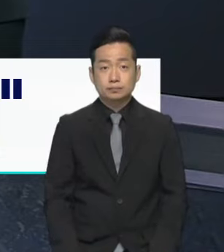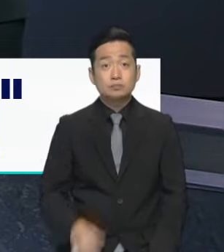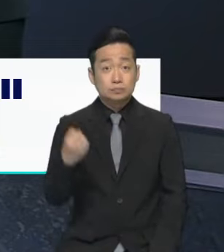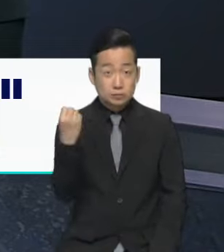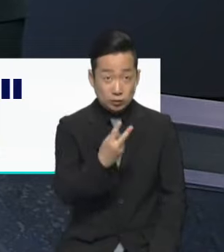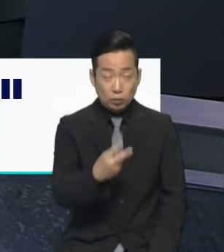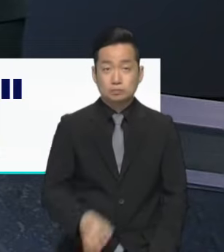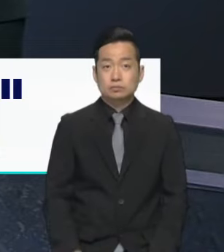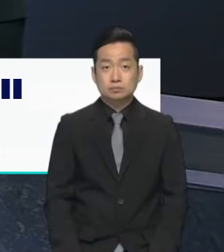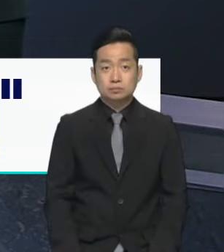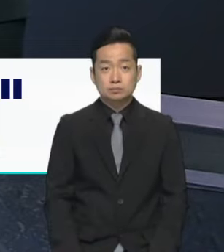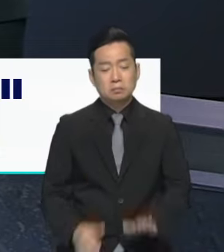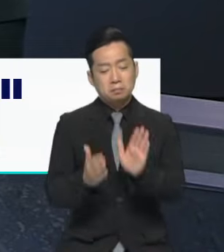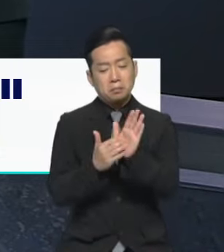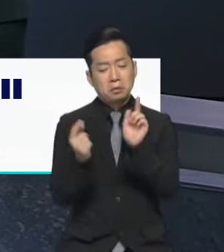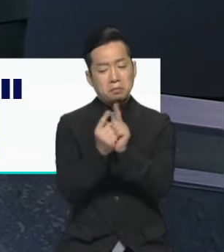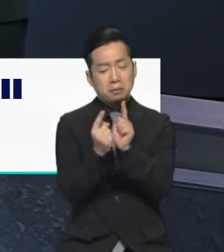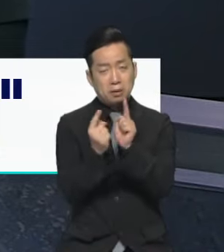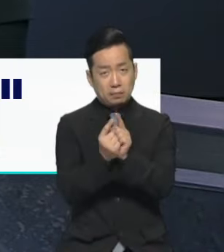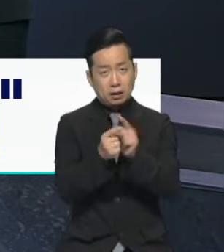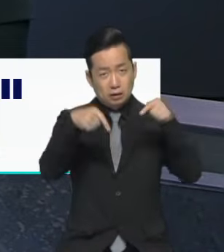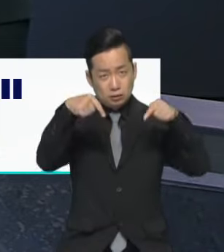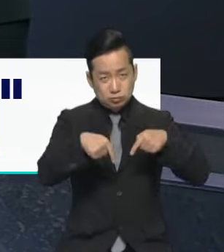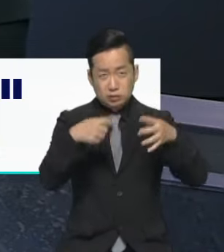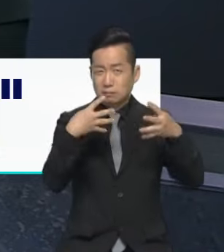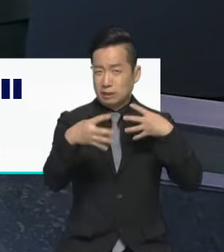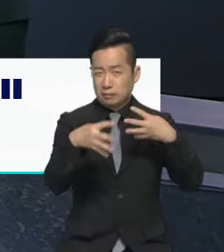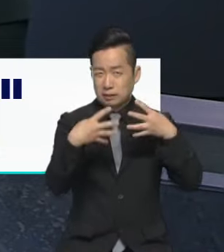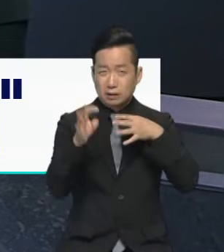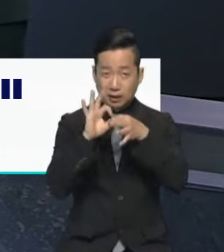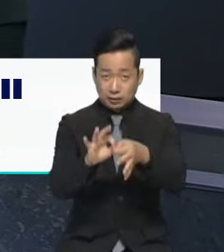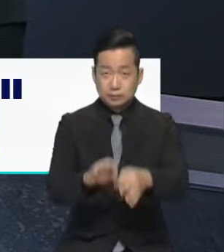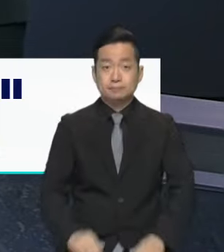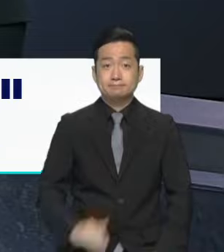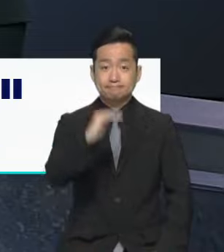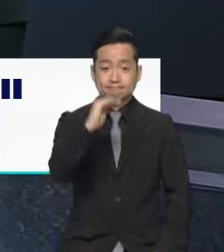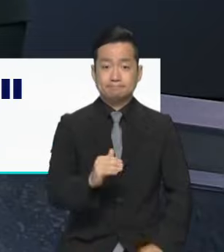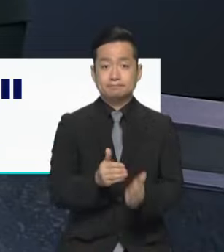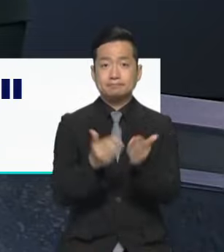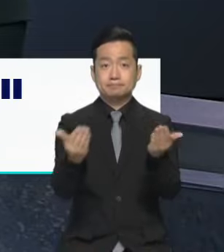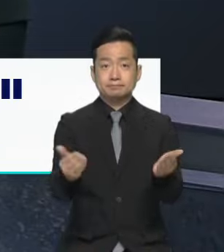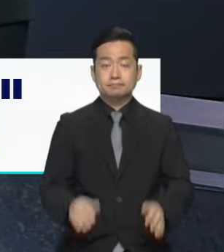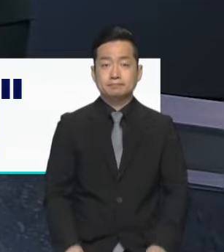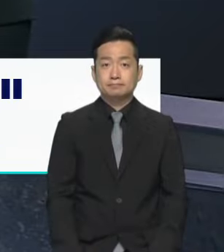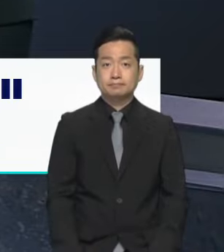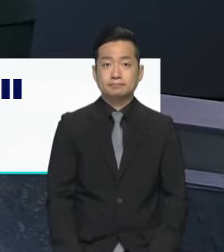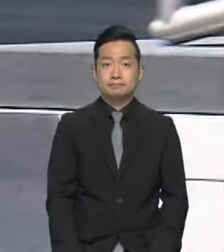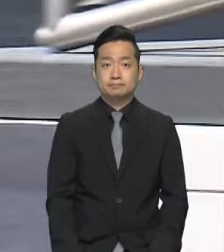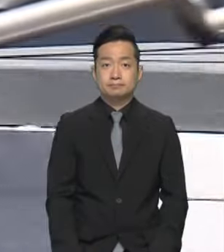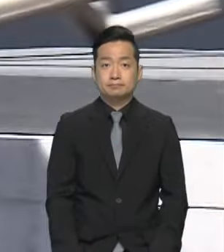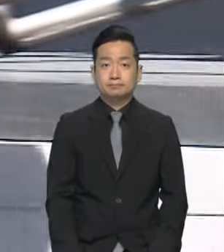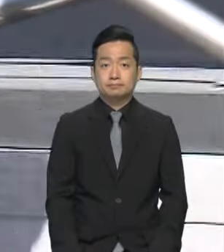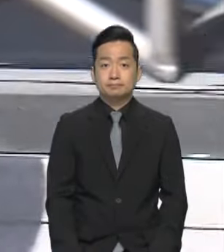물밑에서 만남들은 있었지만 진척은 없었습니다. 계속해서 정부희 기자가 보도합니다.